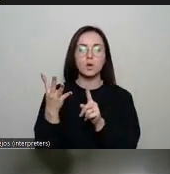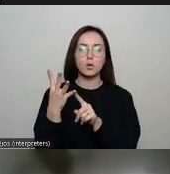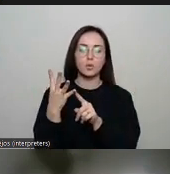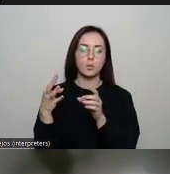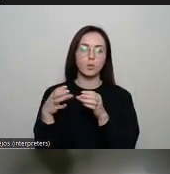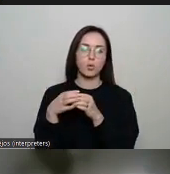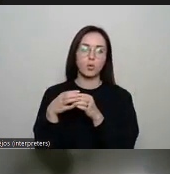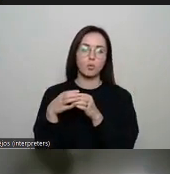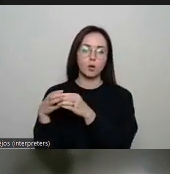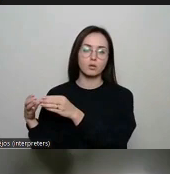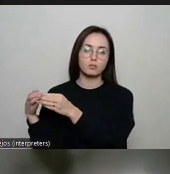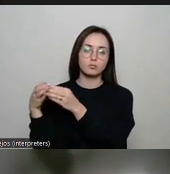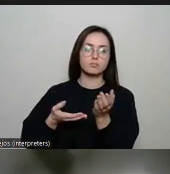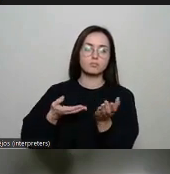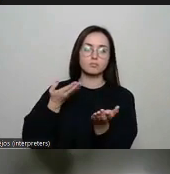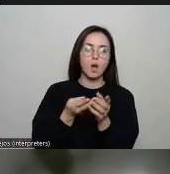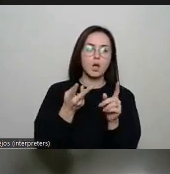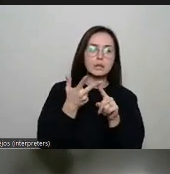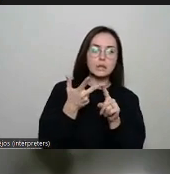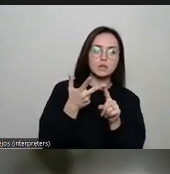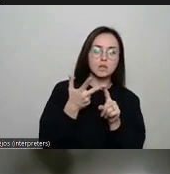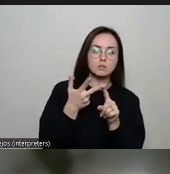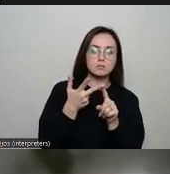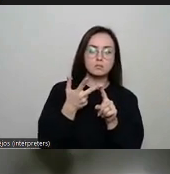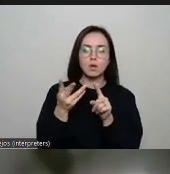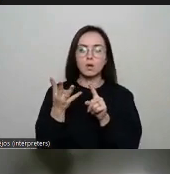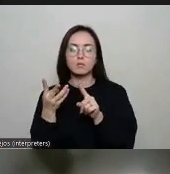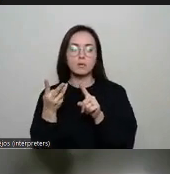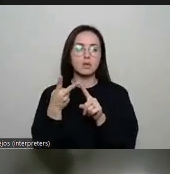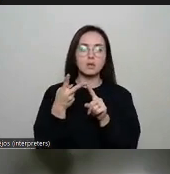grupė. Ar trečia, palaukit.